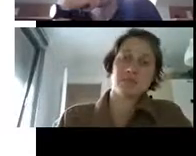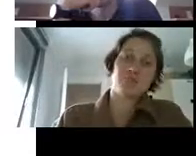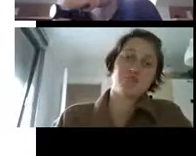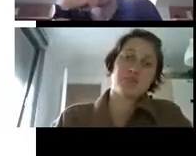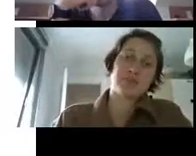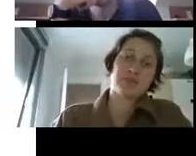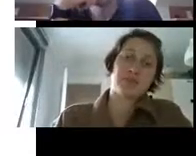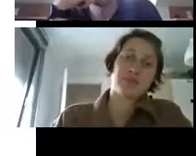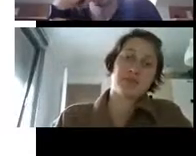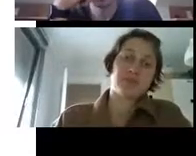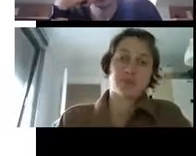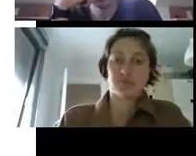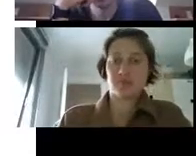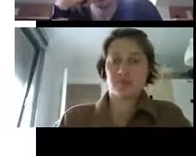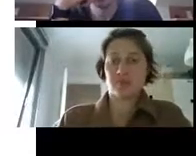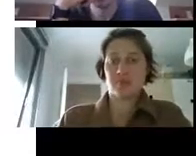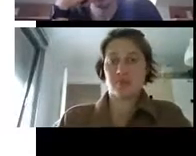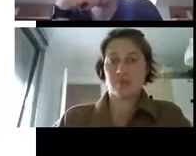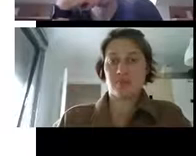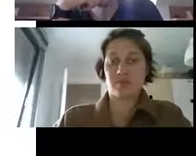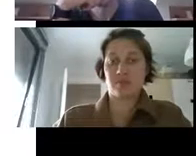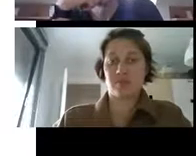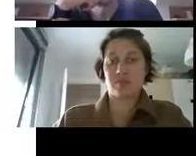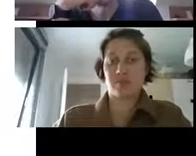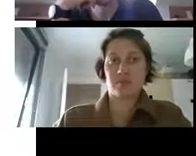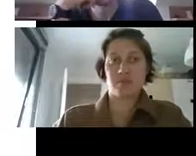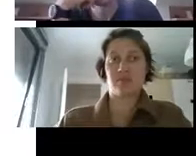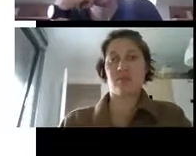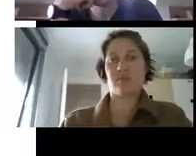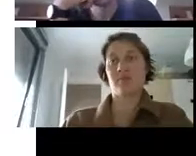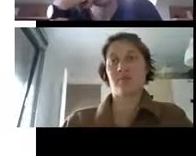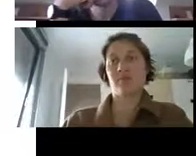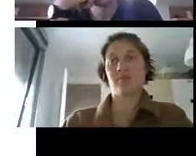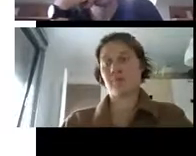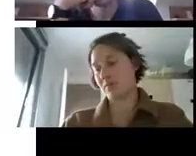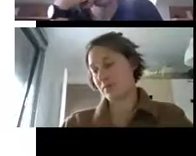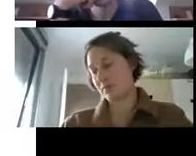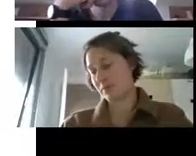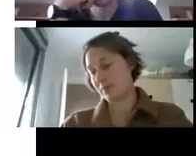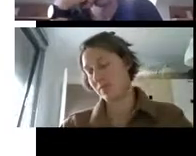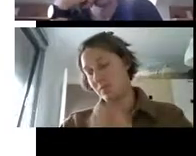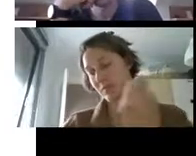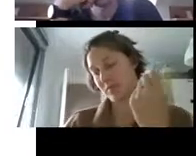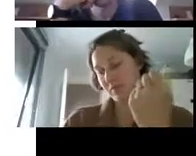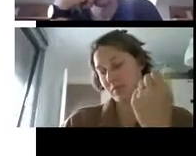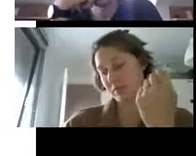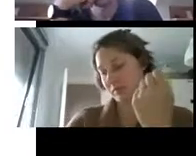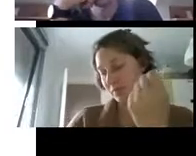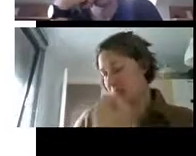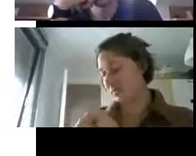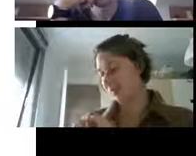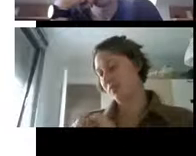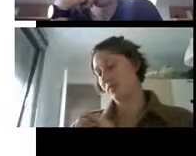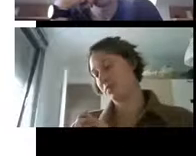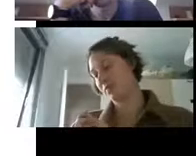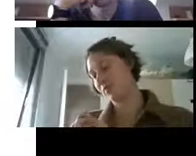onderaan, speelplein.net/zomer, vind je ons standpunt over. Kunnen wij, het antwoord op de vraag, kunnen wij als speelplein verwachten en verlangen van onze animatoren en kinderen